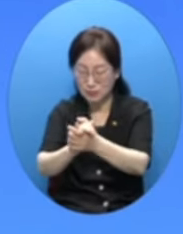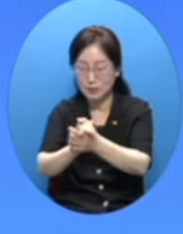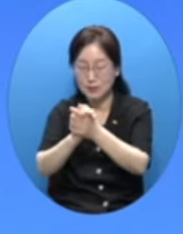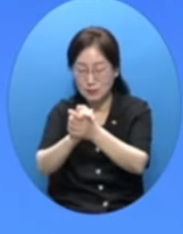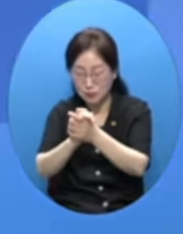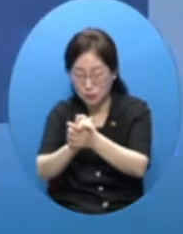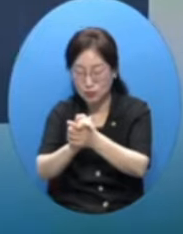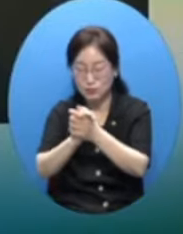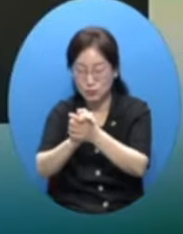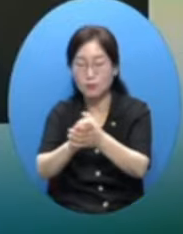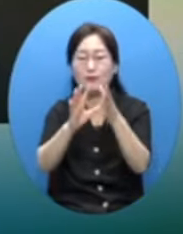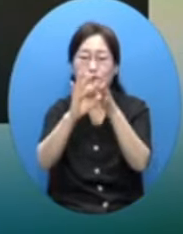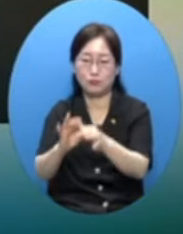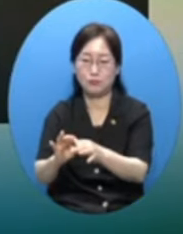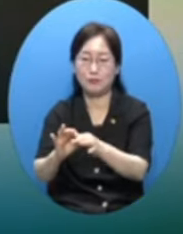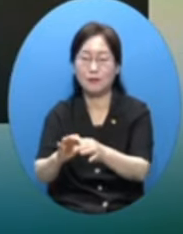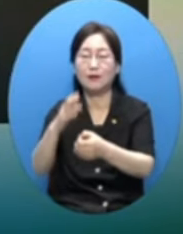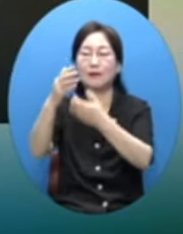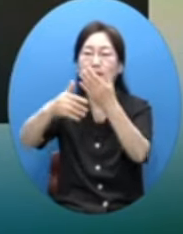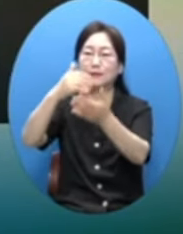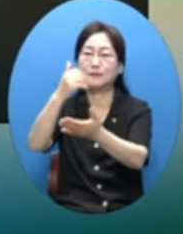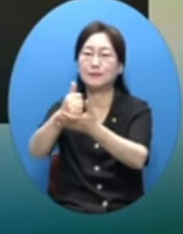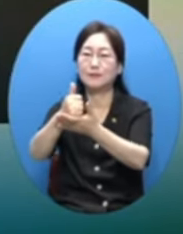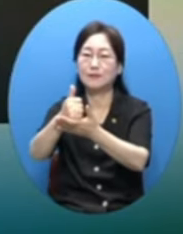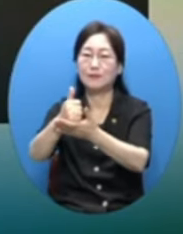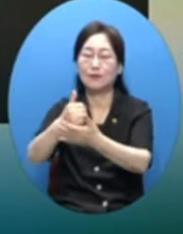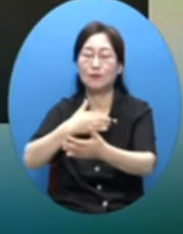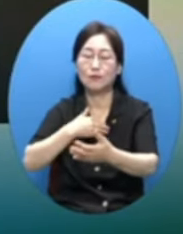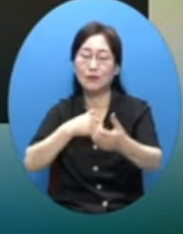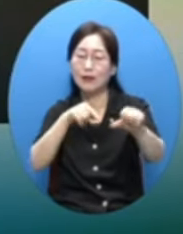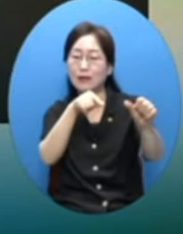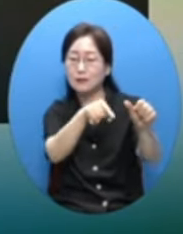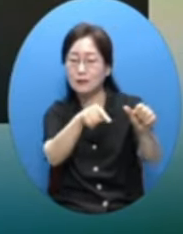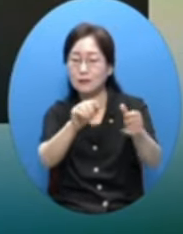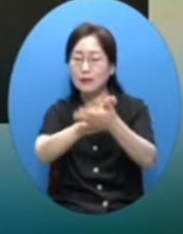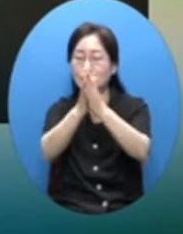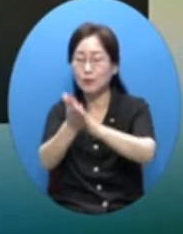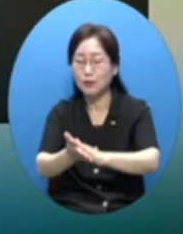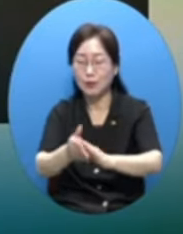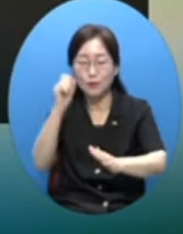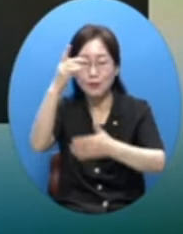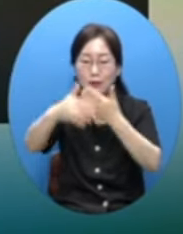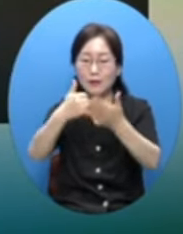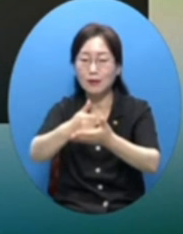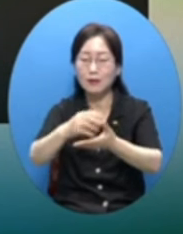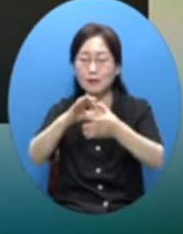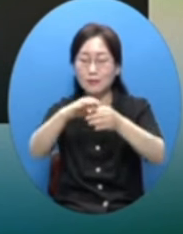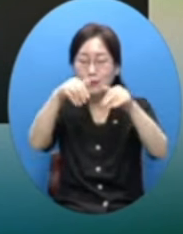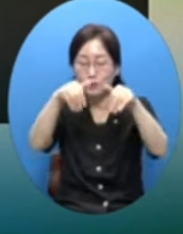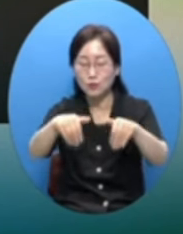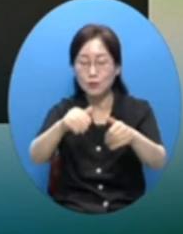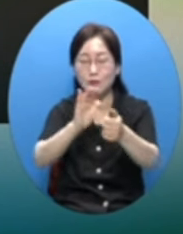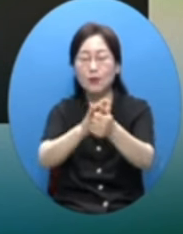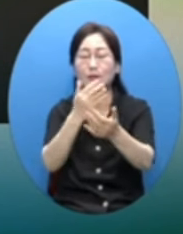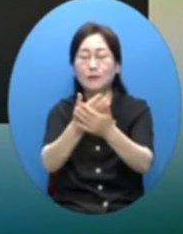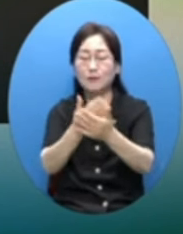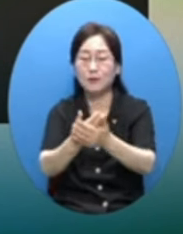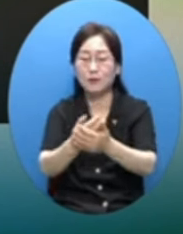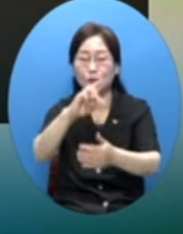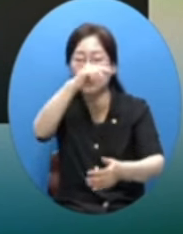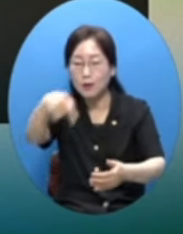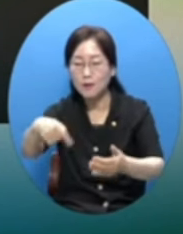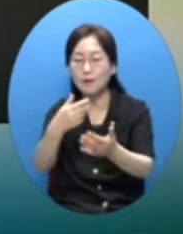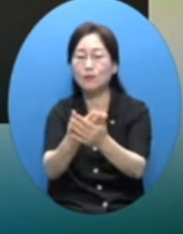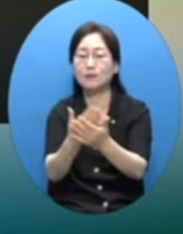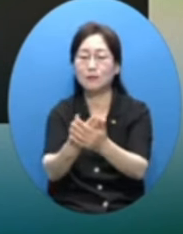기도하고 또 기도하고 또 기도했습니다. 하나님 우리 아들을 변화시켜서 위대한 하나님의 종이 되게 하여 주옵소서. 하나님 우리 아들이 돌아오게 하여